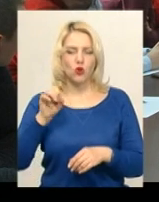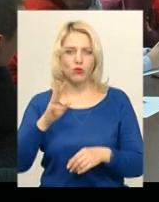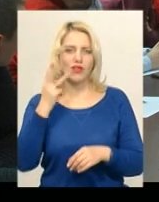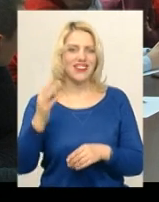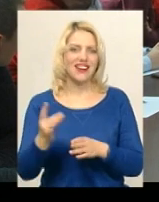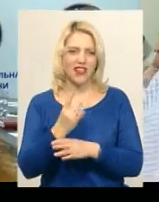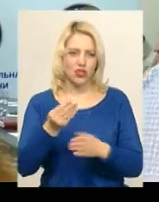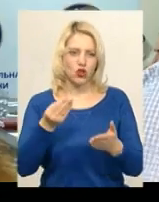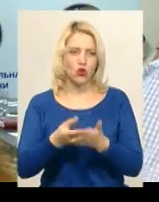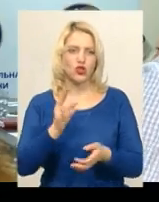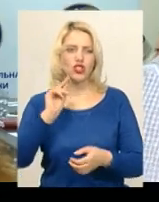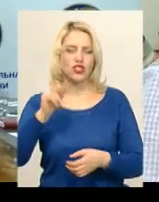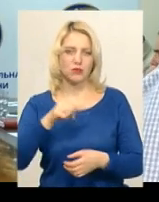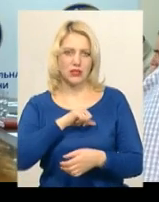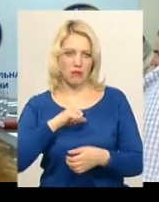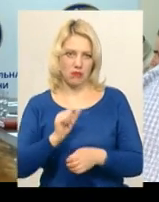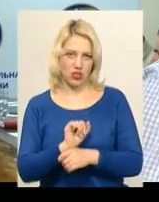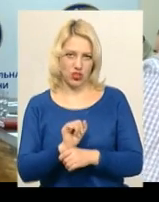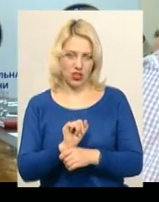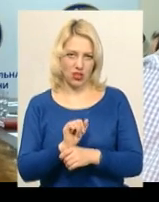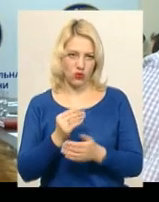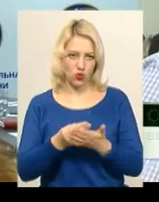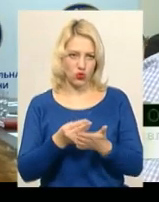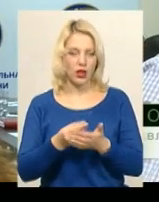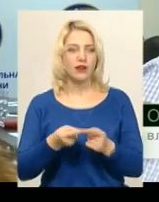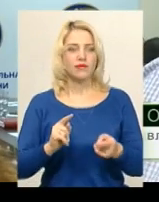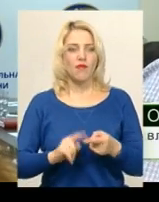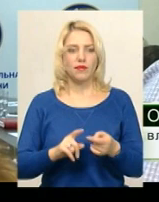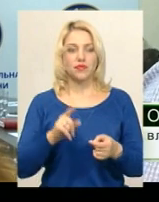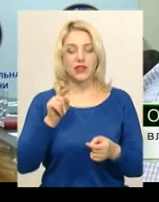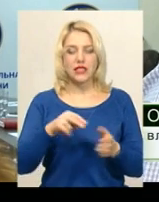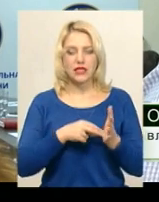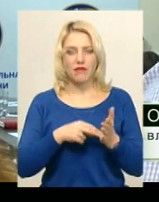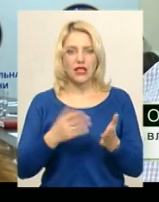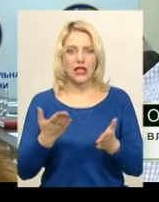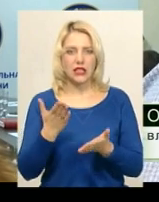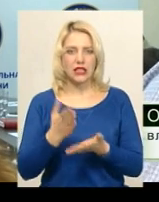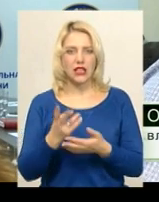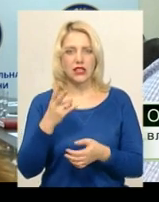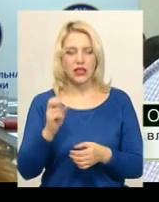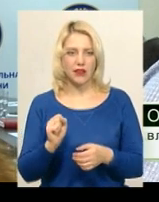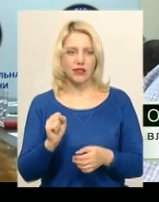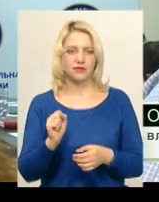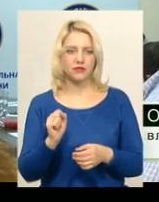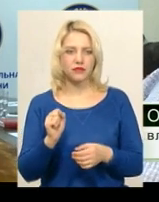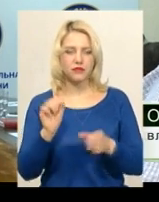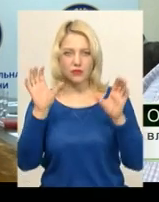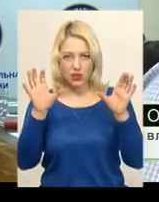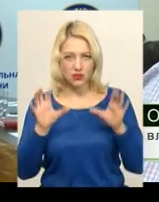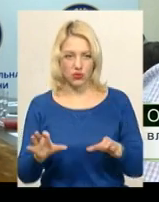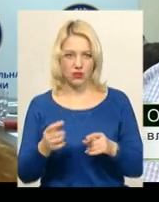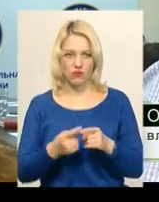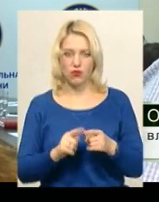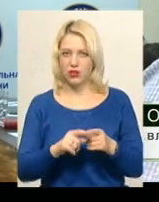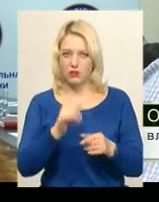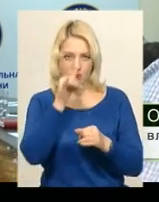придбання автівки. Хочу задати декілька питань, тому що ті ставки, які є на буле чинності, наразі вони є